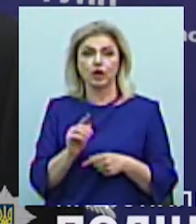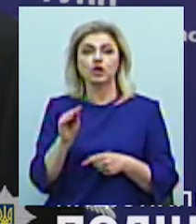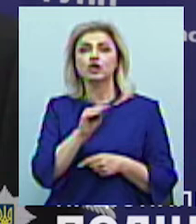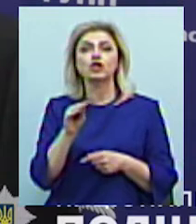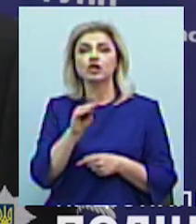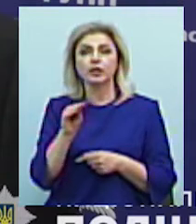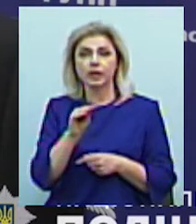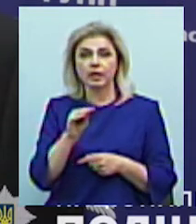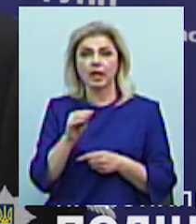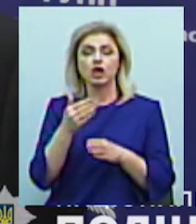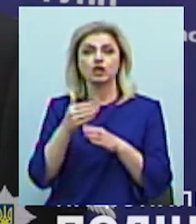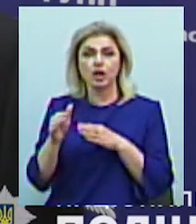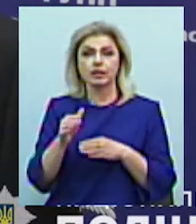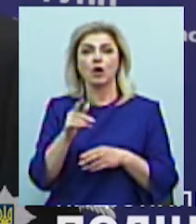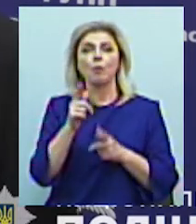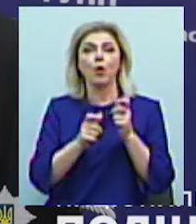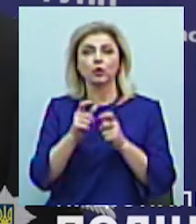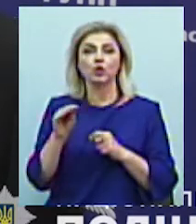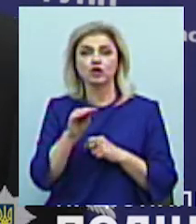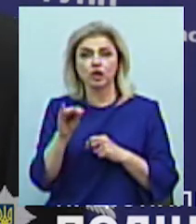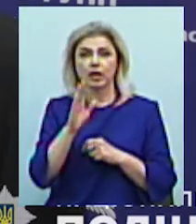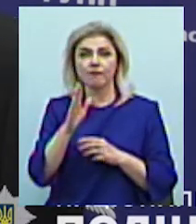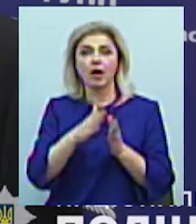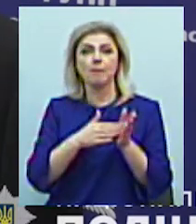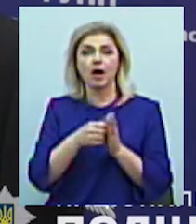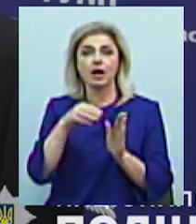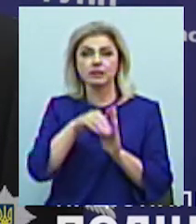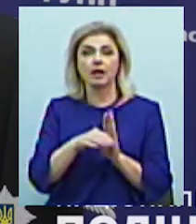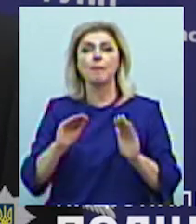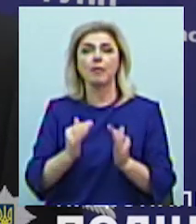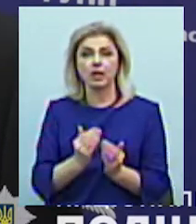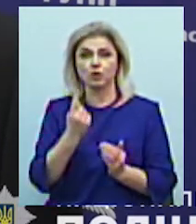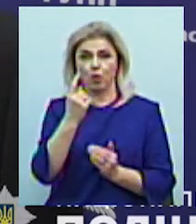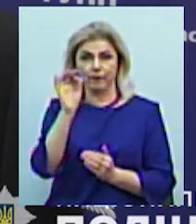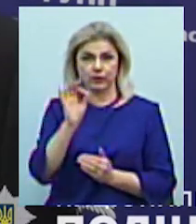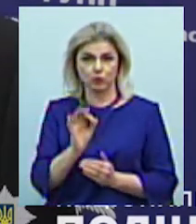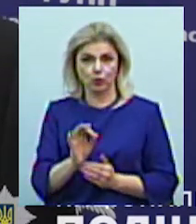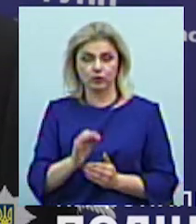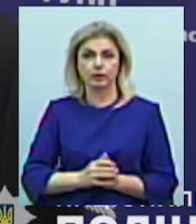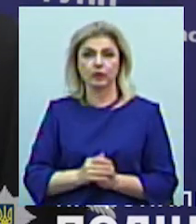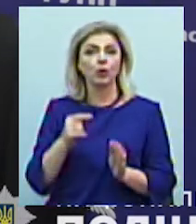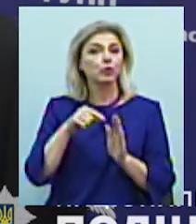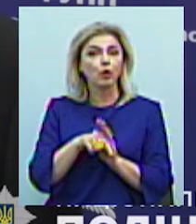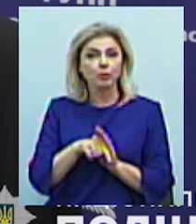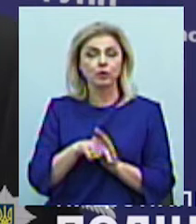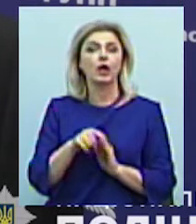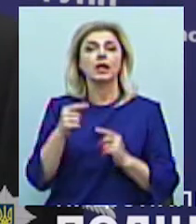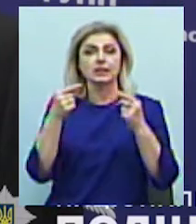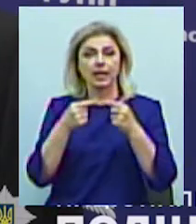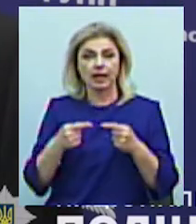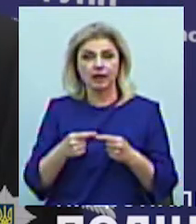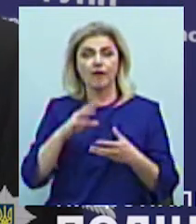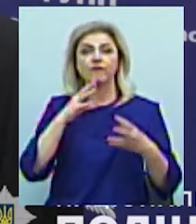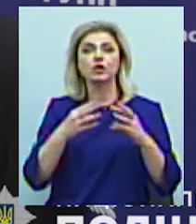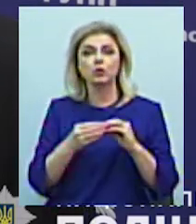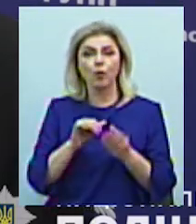жирність, частка молочних жирів в вершковому маслі складала менше 1%. Тобто, згідно тих висновків,